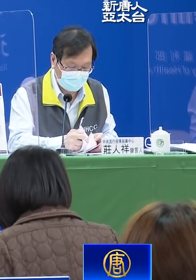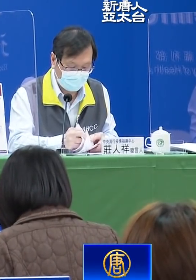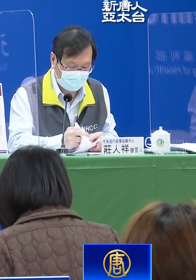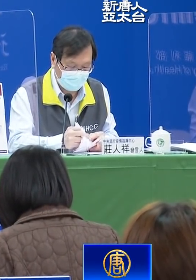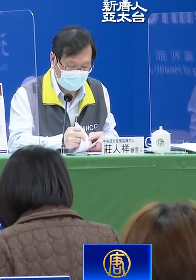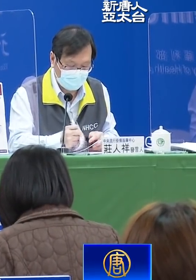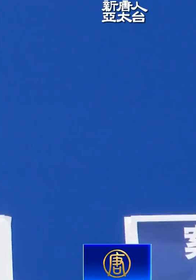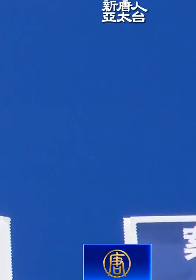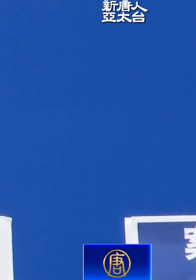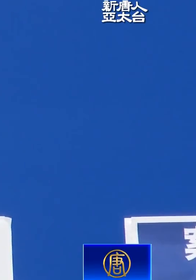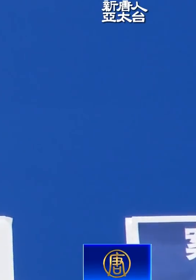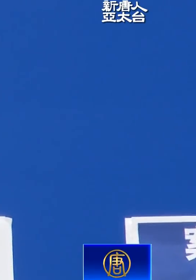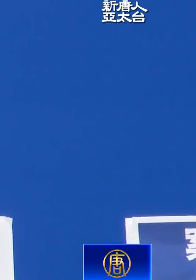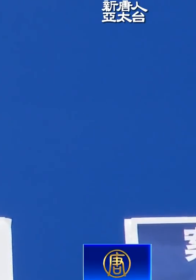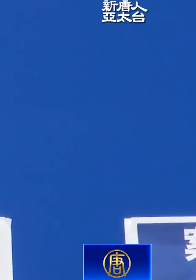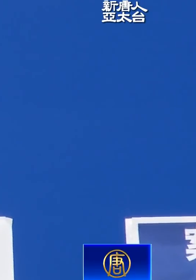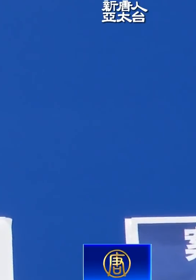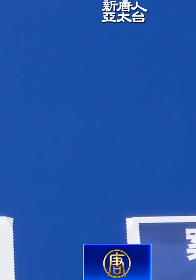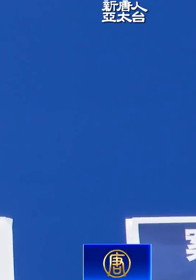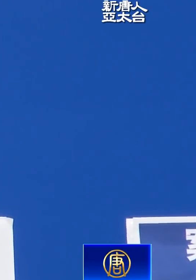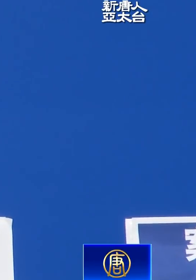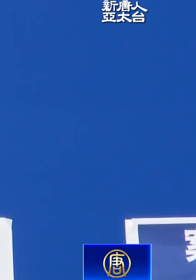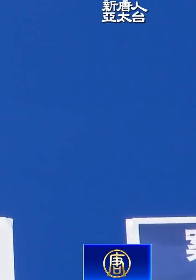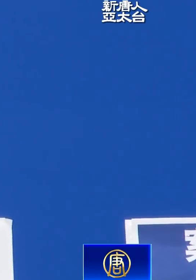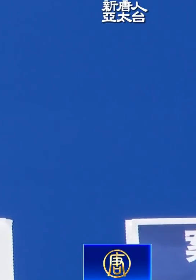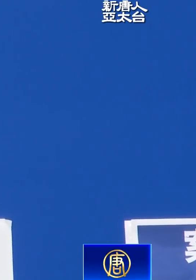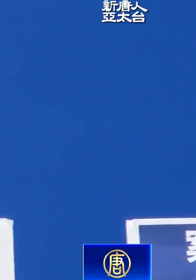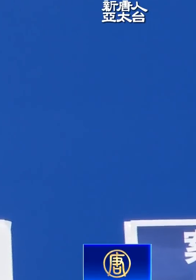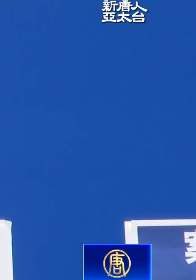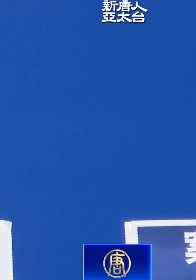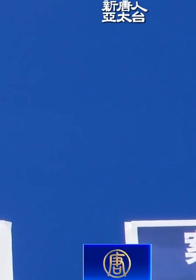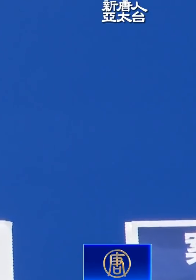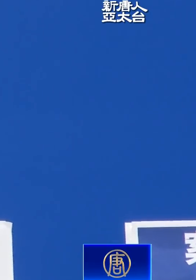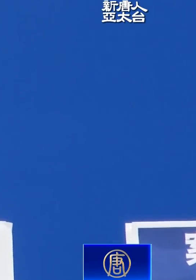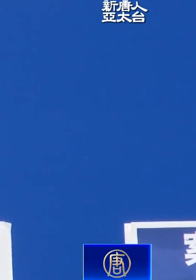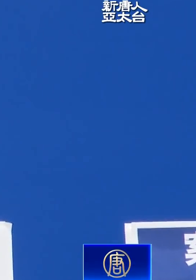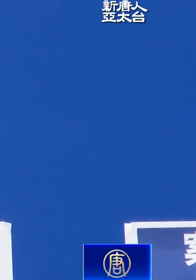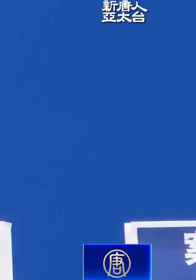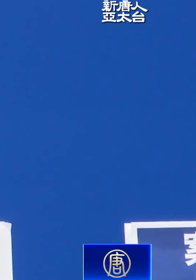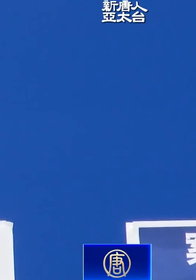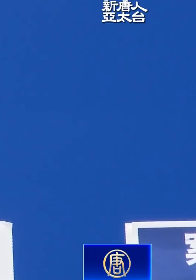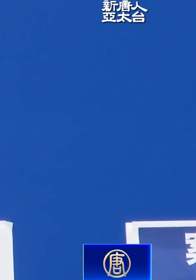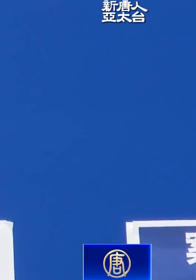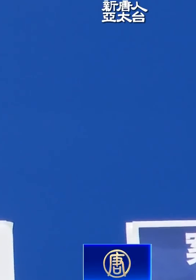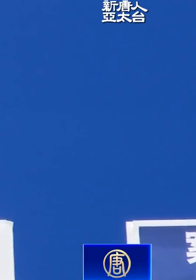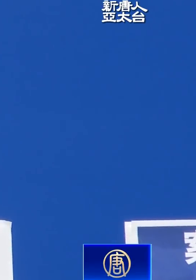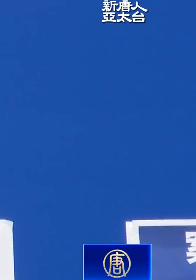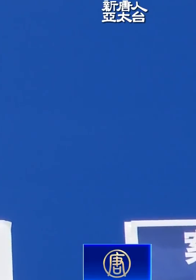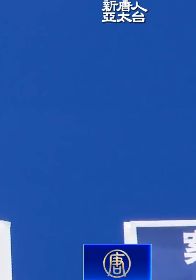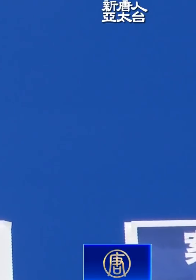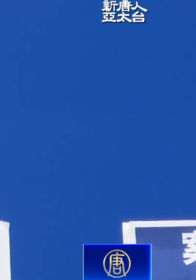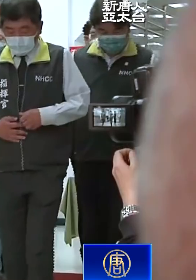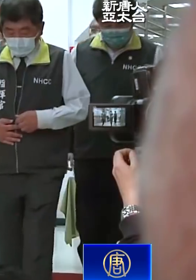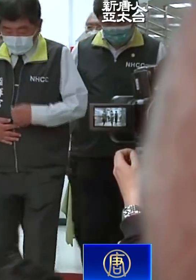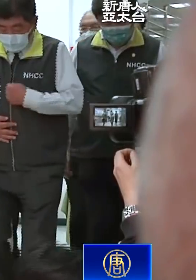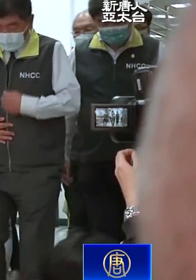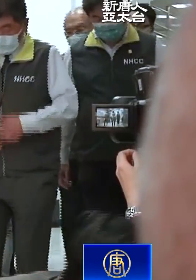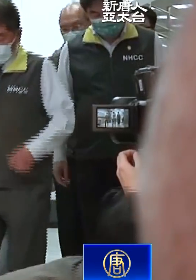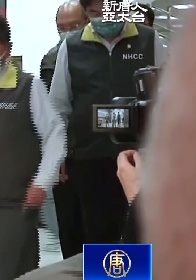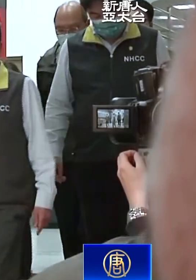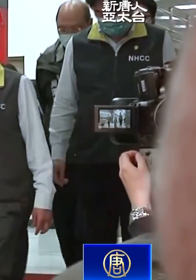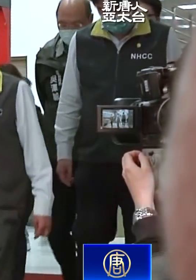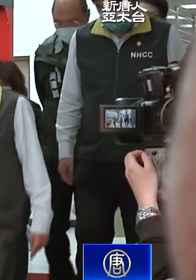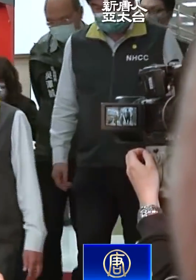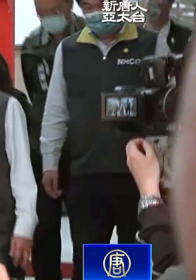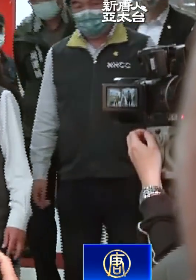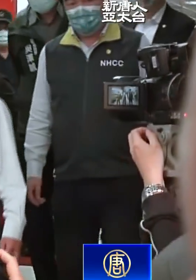现确诊者，而相关小吃店营业类型较特殊，加上当地疫情已经蔓延一段时间，陈时中亲